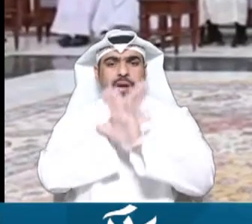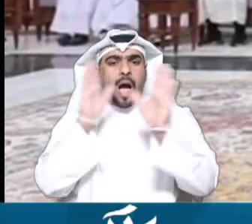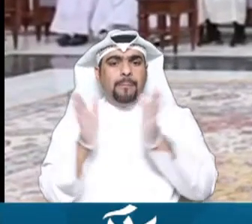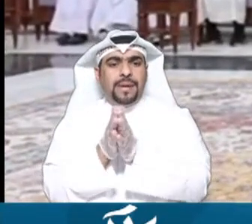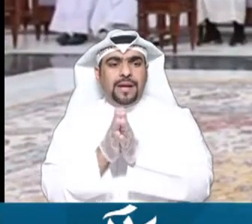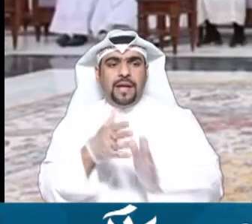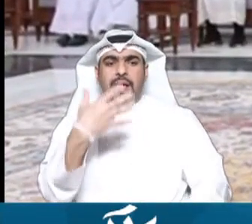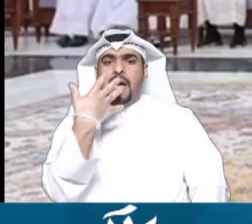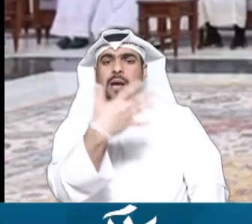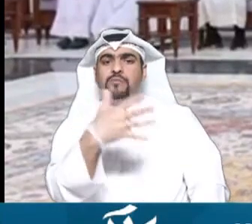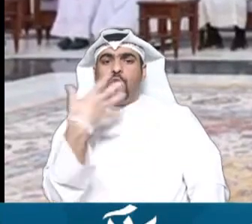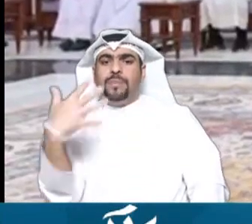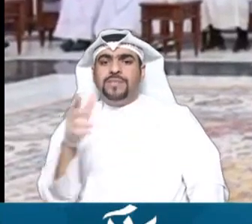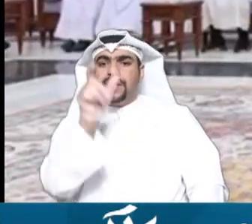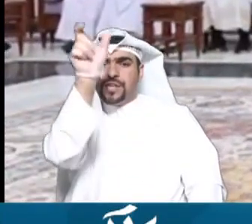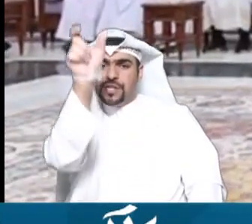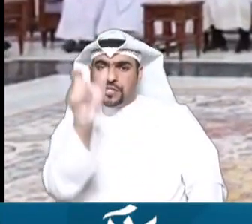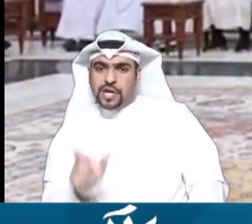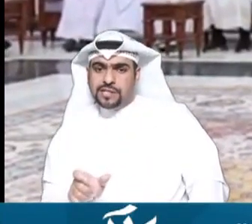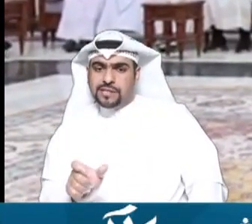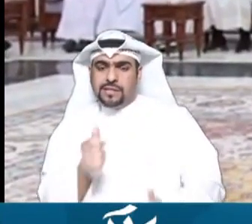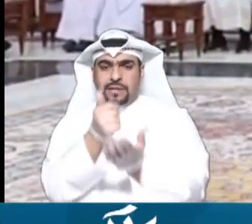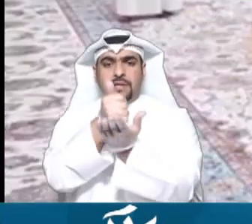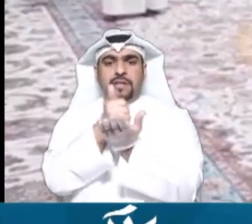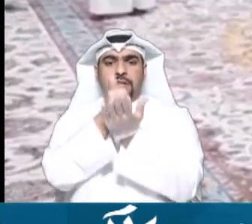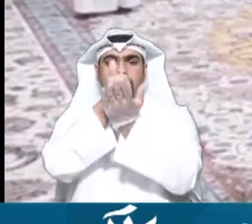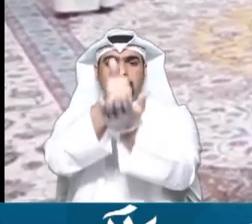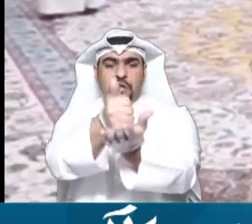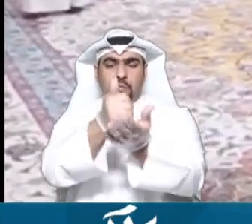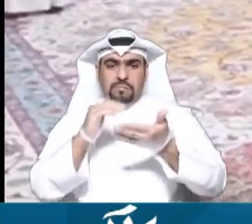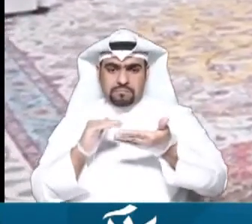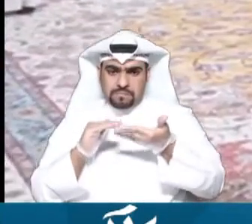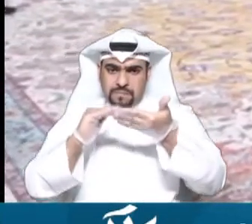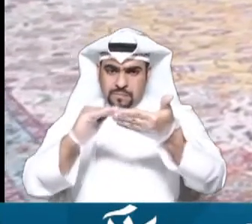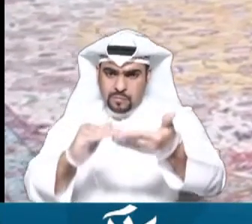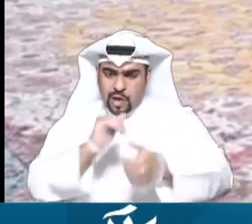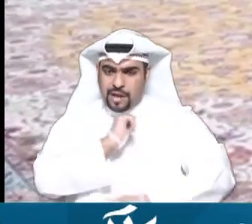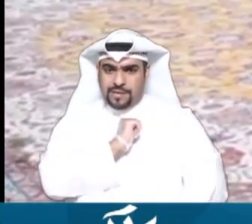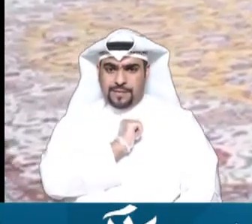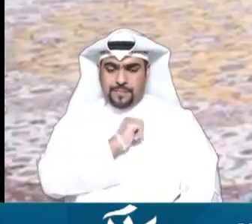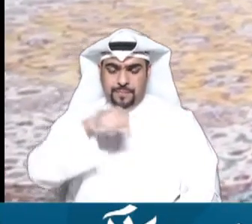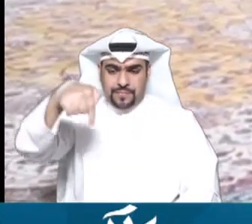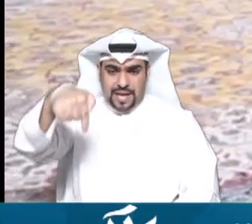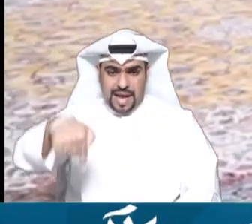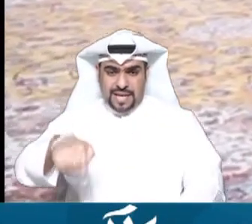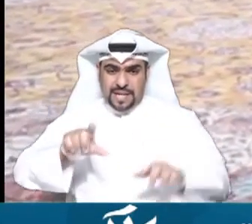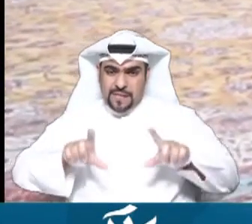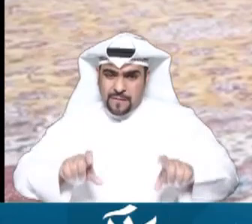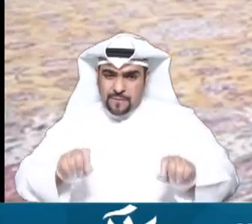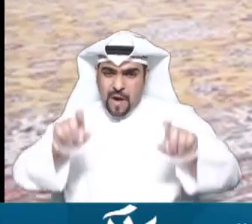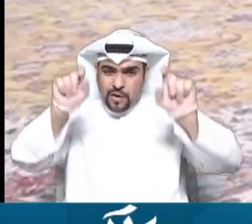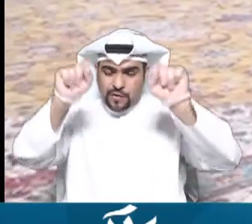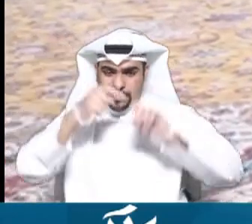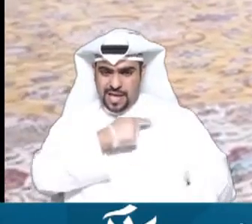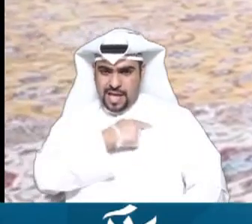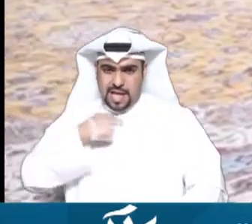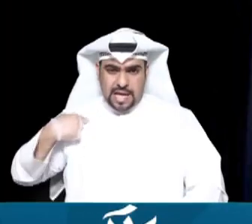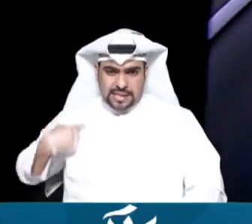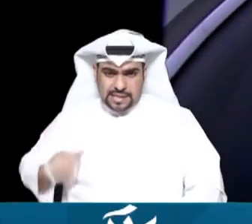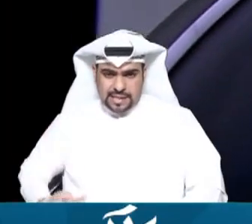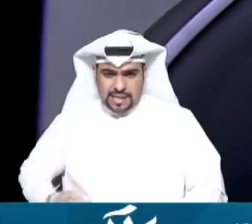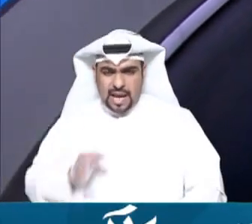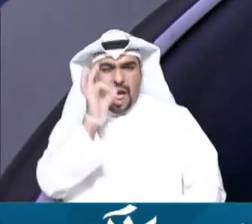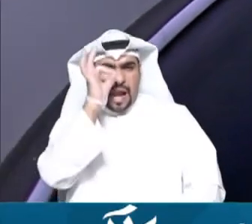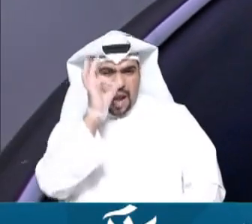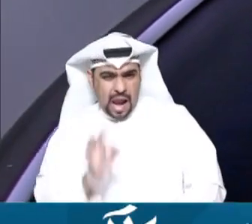متطوع، وبعدين الان في الاوضاع هذه خاصة من خلال الفيروس الكورونا احنا يمكن نختار المتطوع